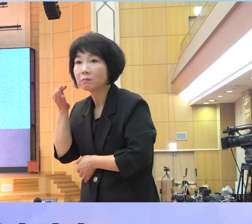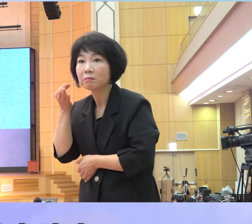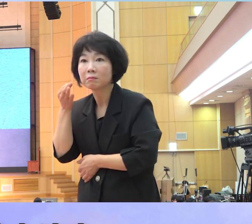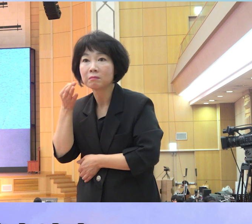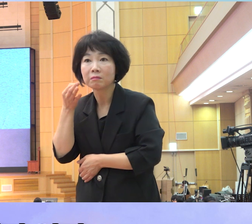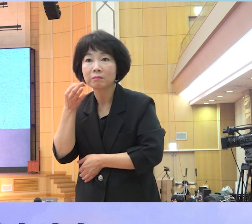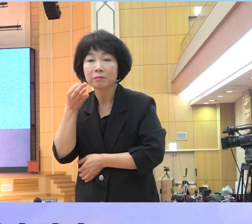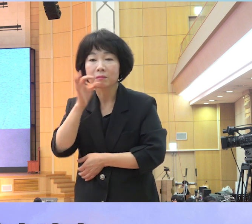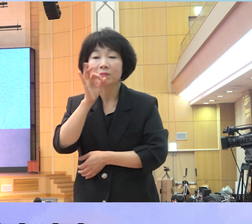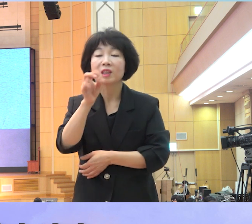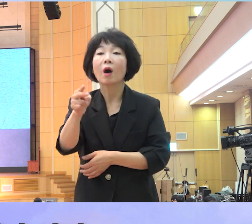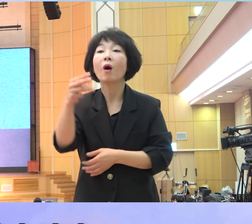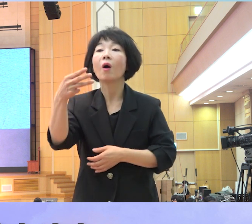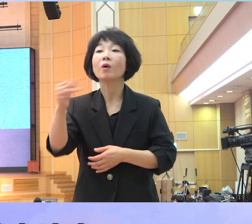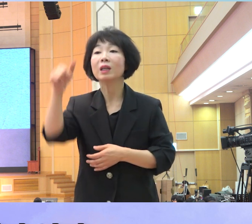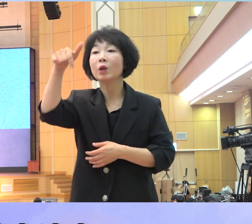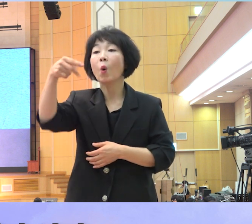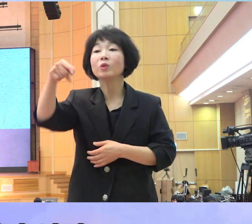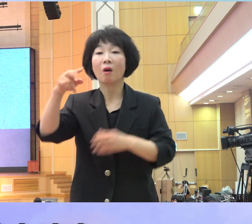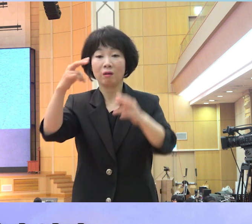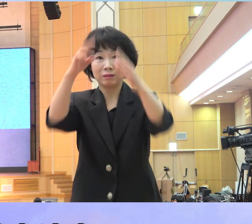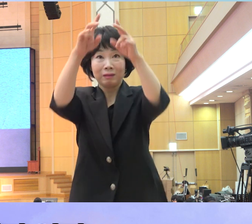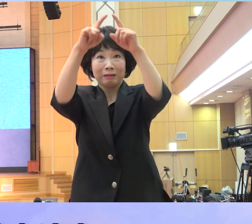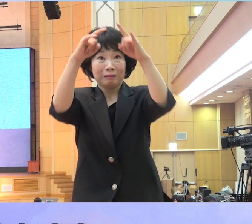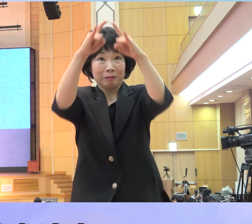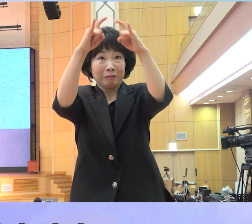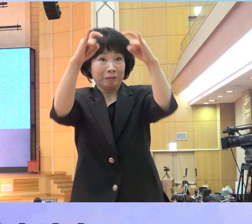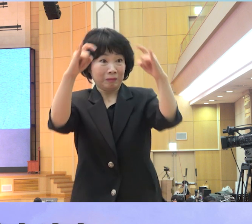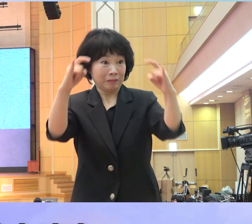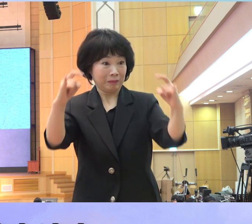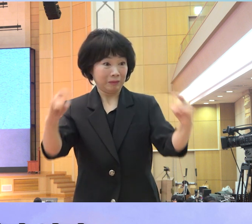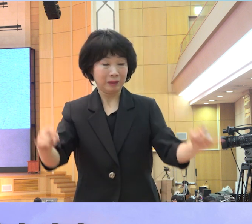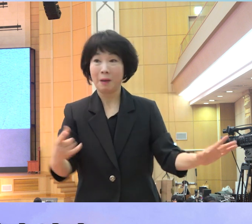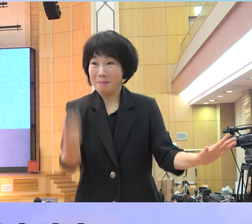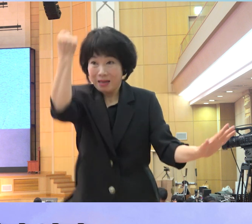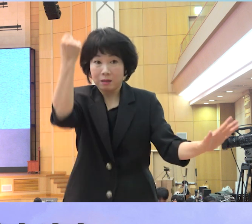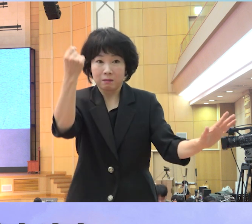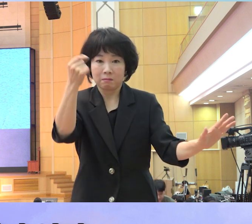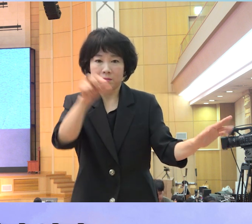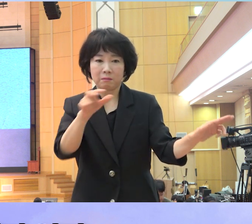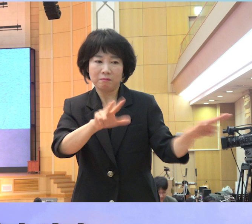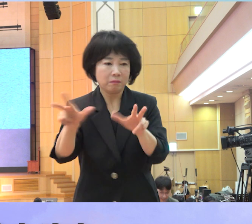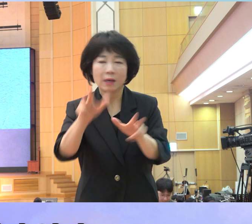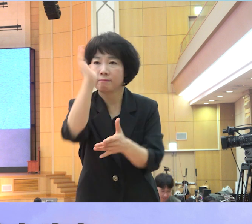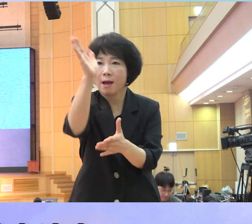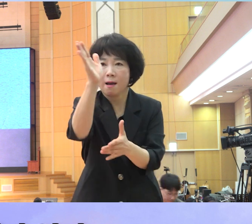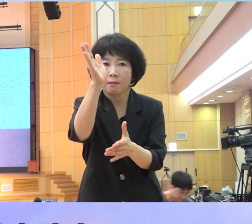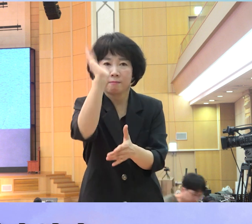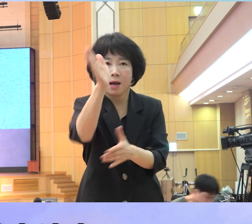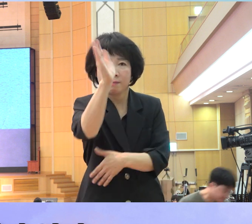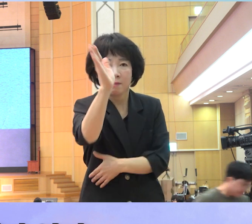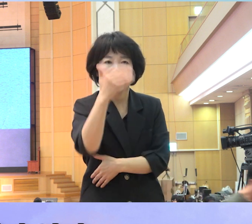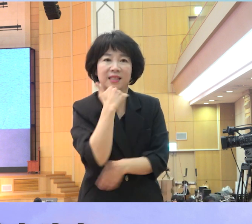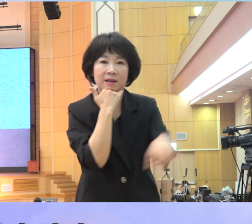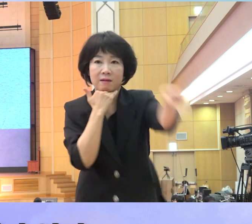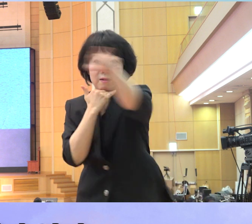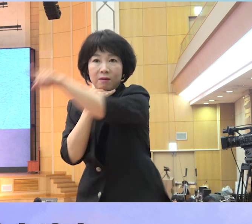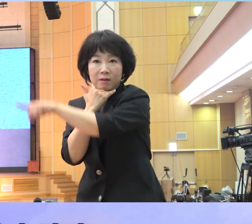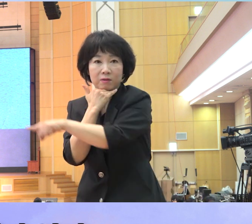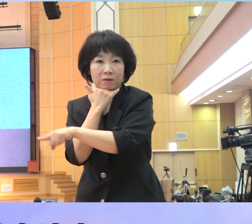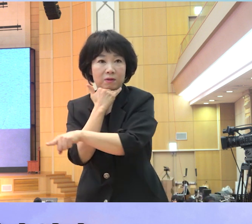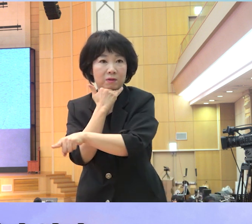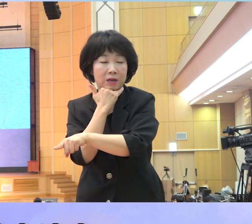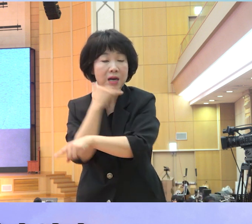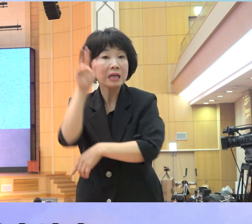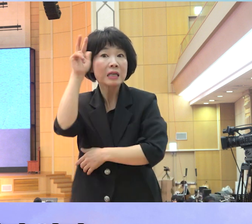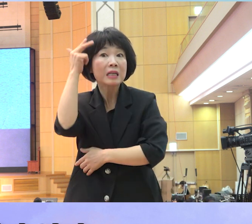도착한 이스라엘 백성들에게 바로 들어가라는 게 아니라 7일 동안 하루 6일 동안은 여리고성을